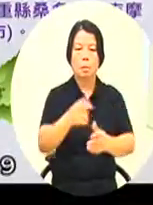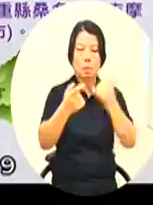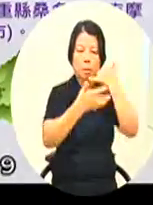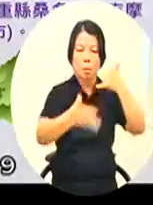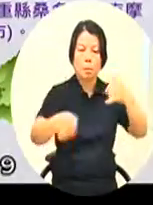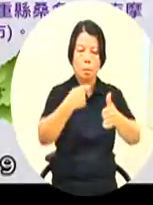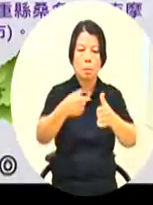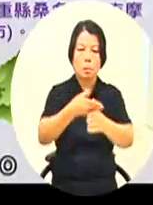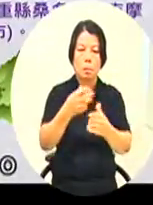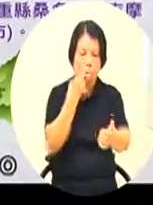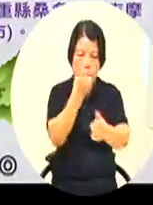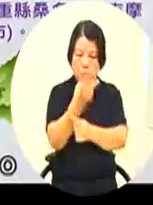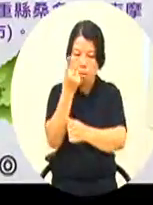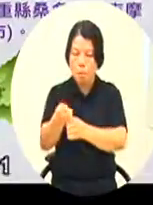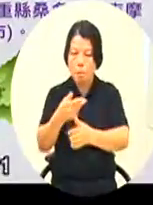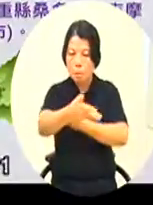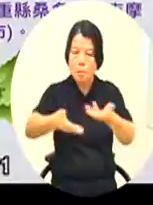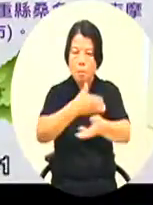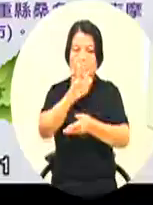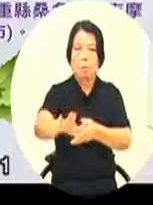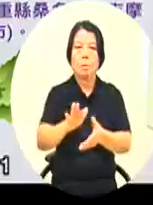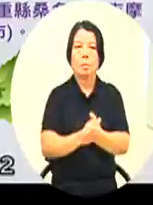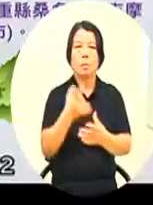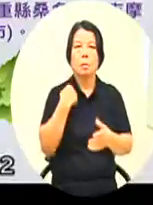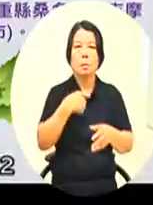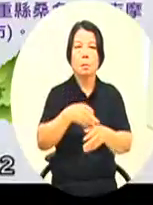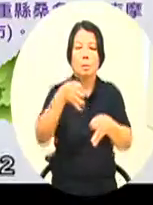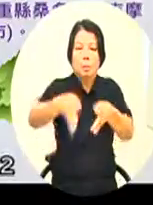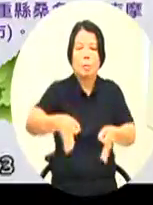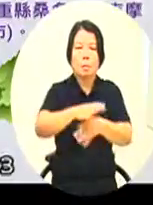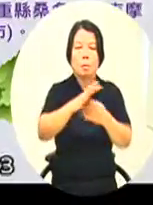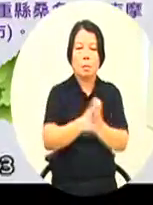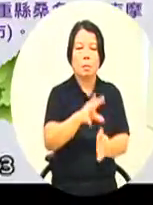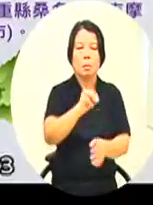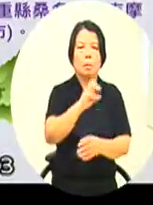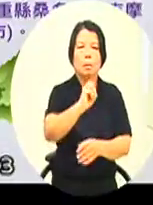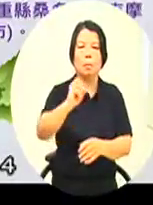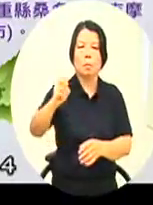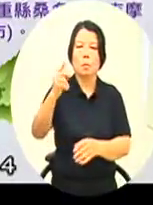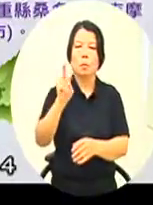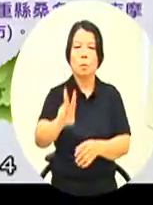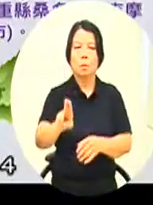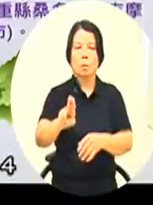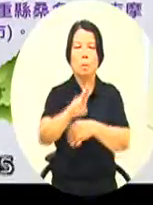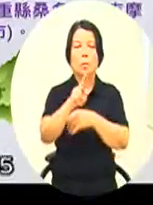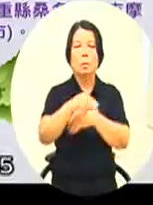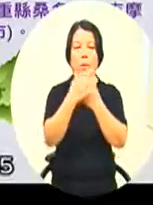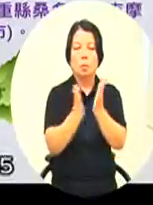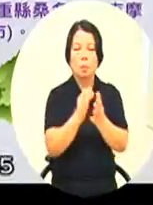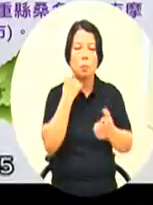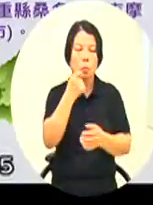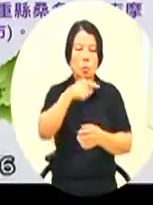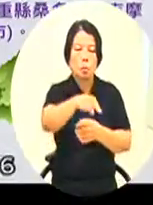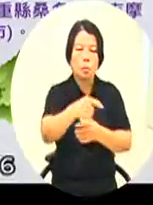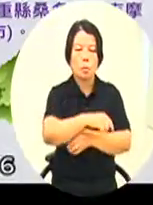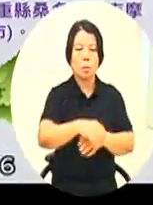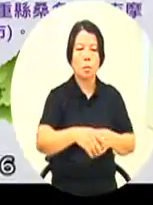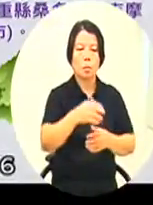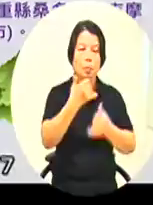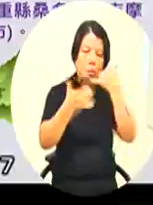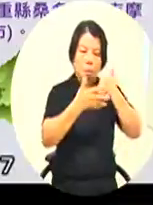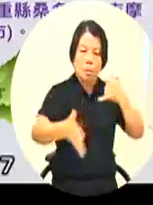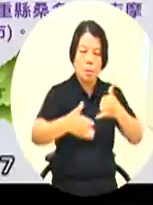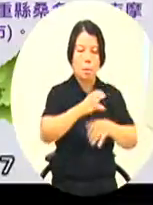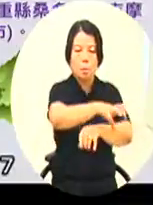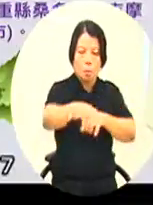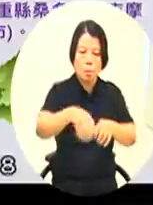参访交流，因为3重县跟我们签了这个 MOU， 也非常的愿意跟我们做海洋跟环境教育的交